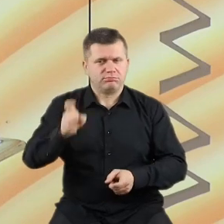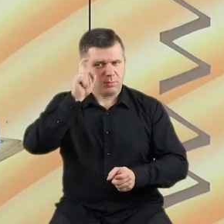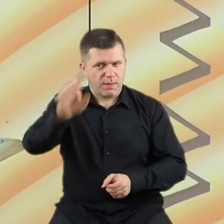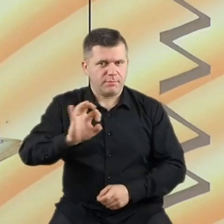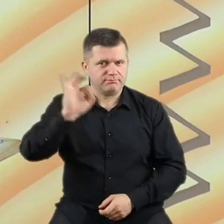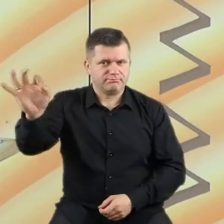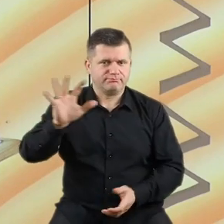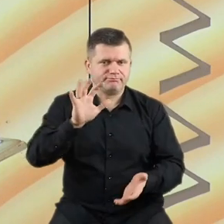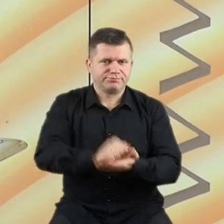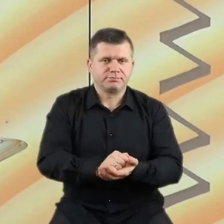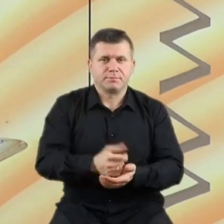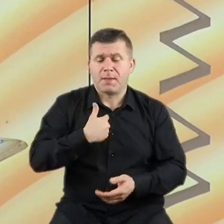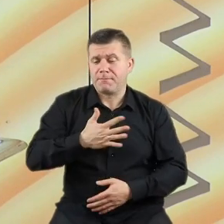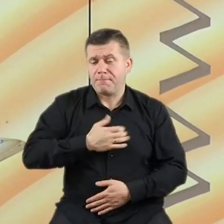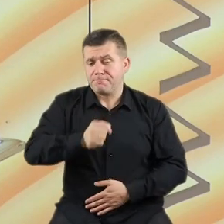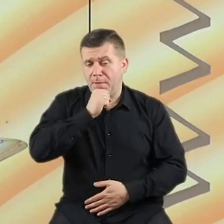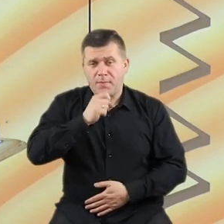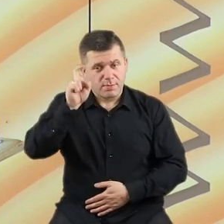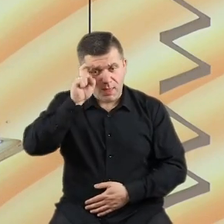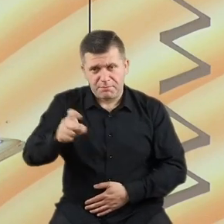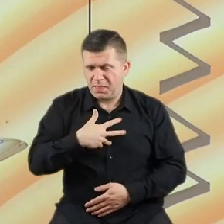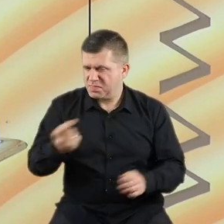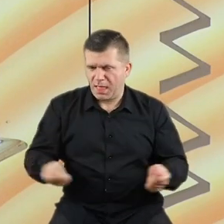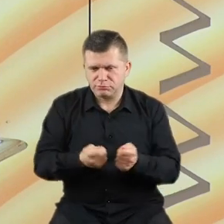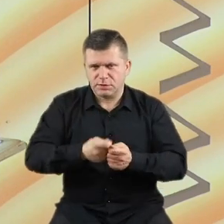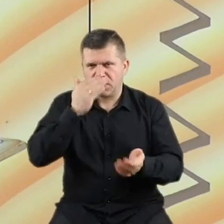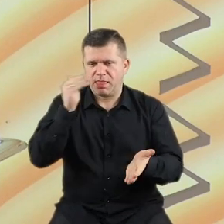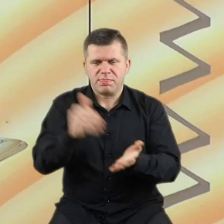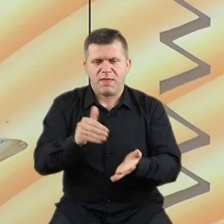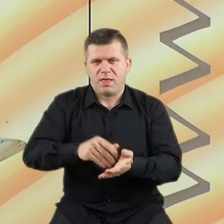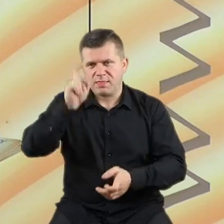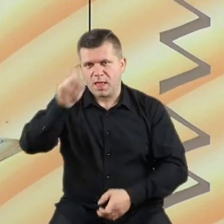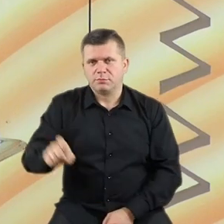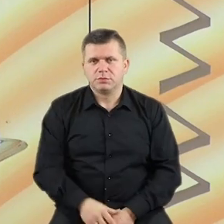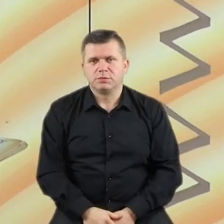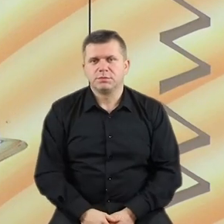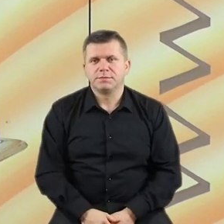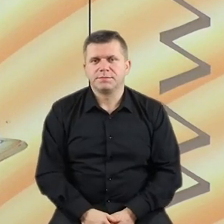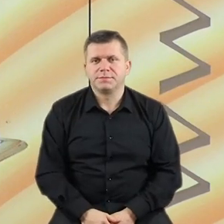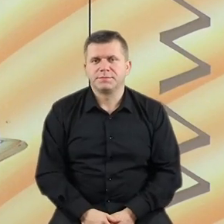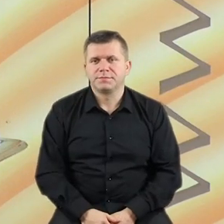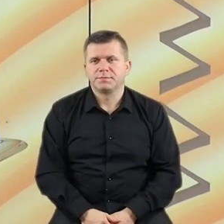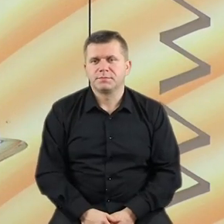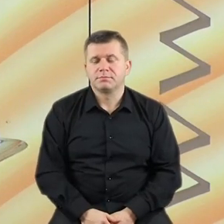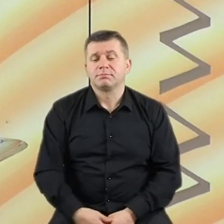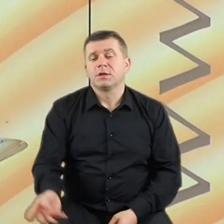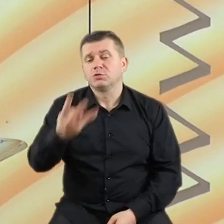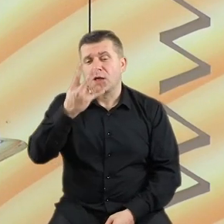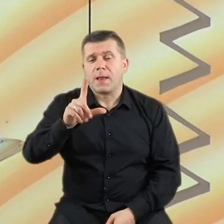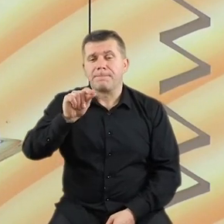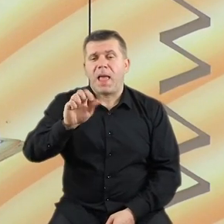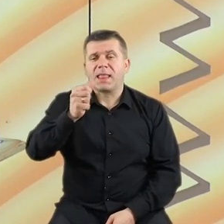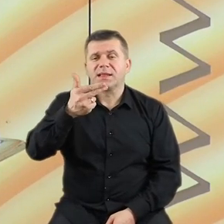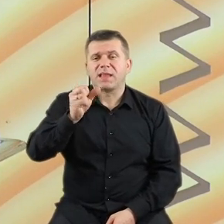bardzo długo, bo oczywiście mając babkę Niemkę, w ogóle nie przeszkadzało mi nienawidzić Niemców, no bo przecież jednak Cztery Pancerni Pies